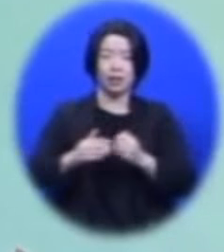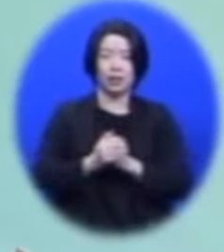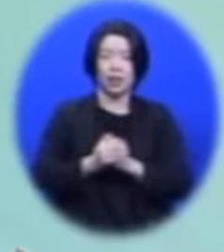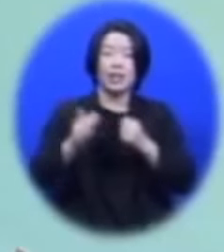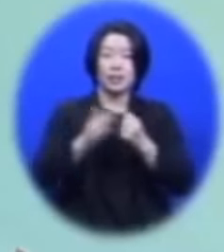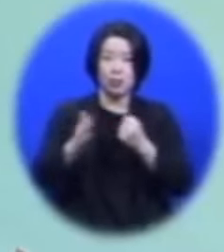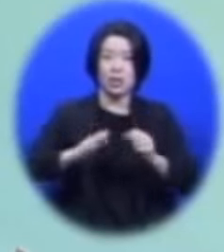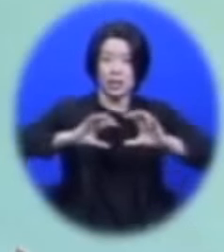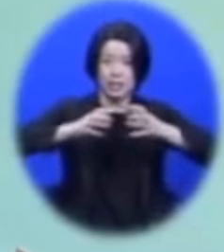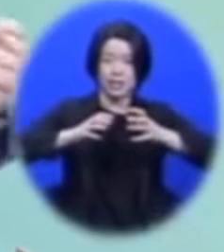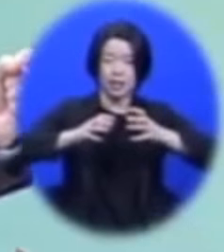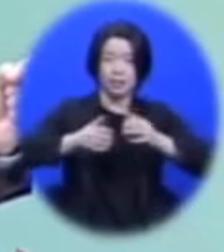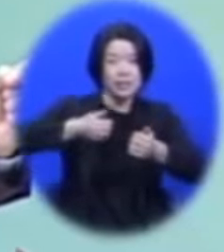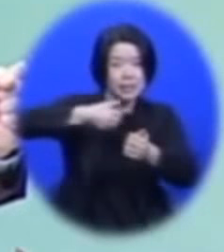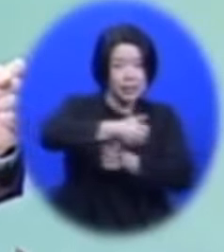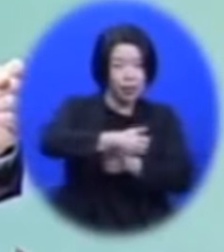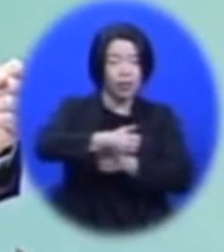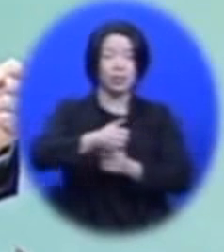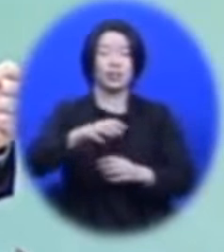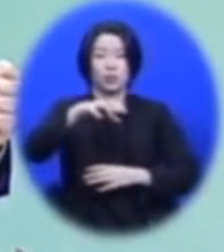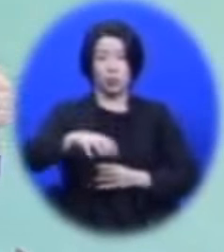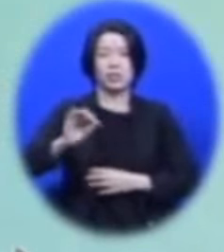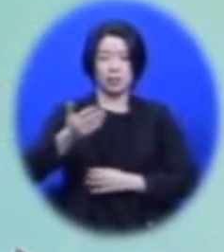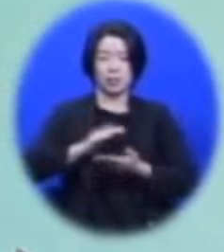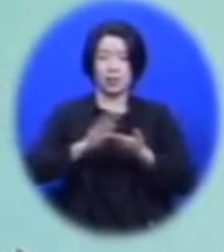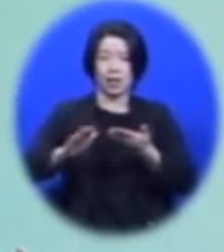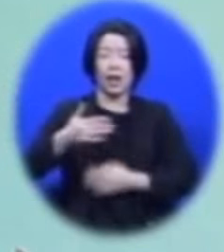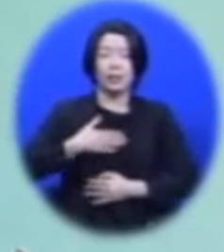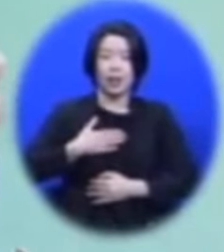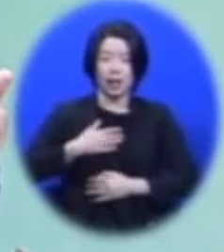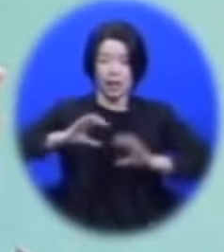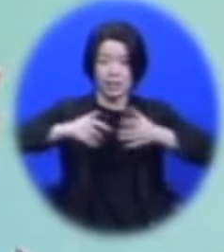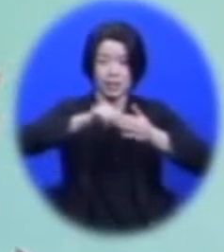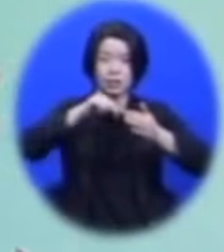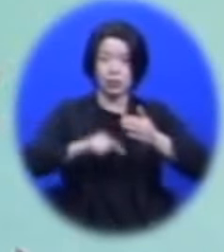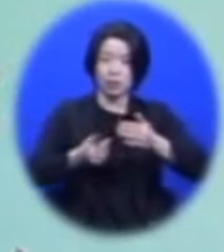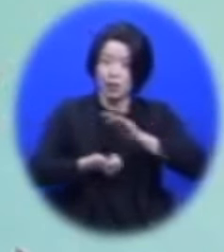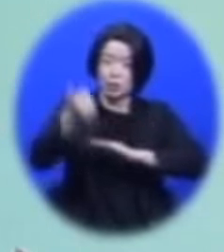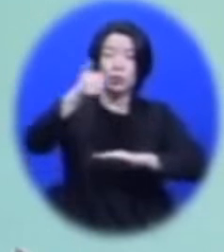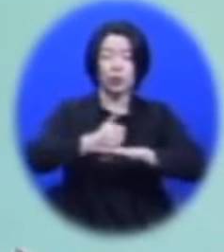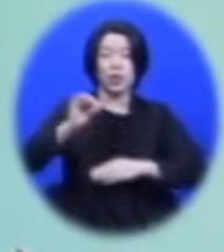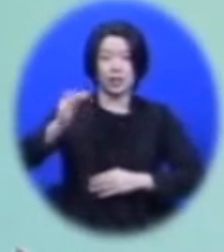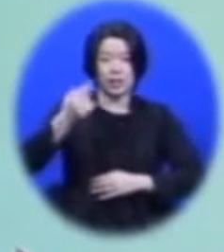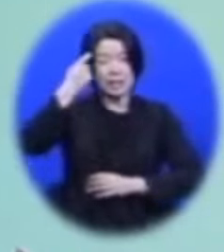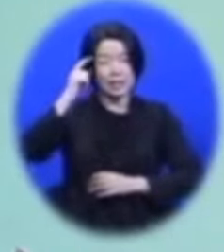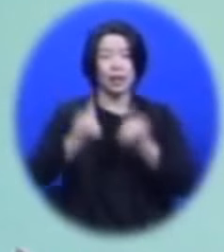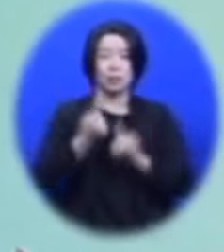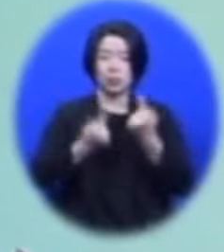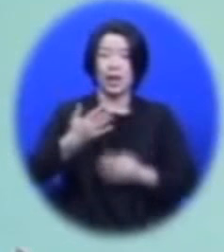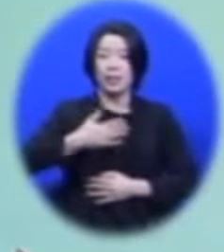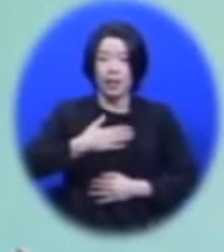그래서 세상은 이겨야 될 대상이 되는 거죠. 내가 세상에서 성공해야 된다는 생각보다는 내가